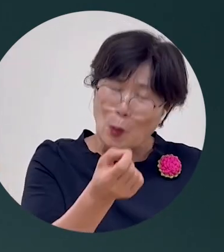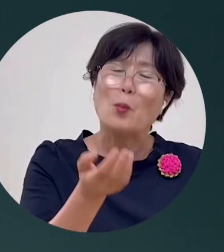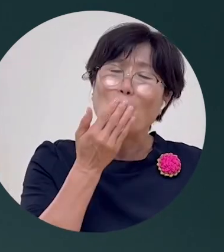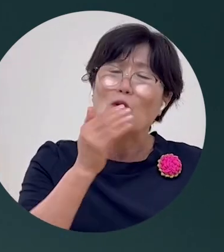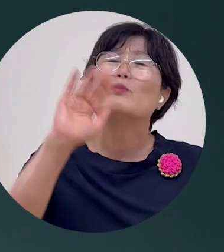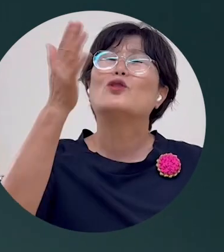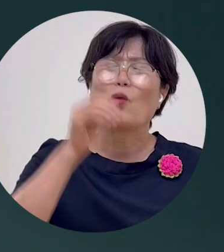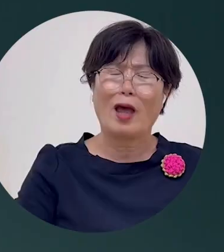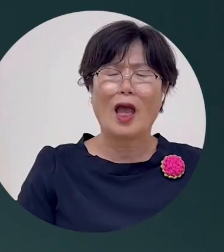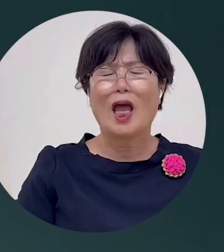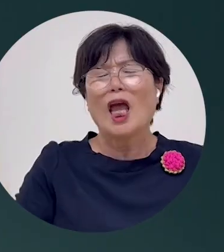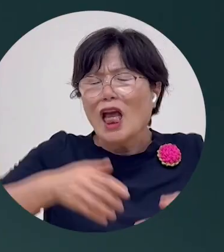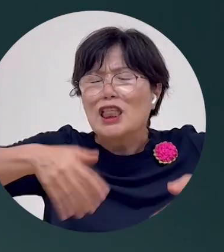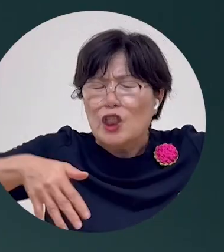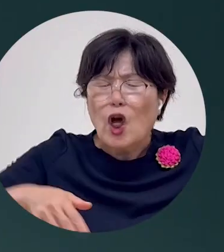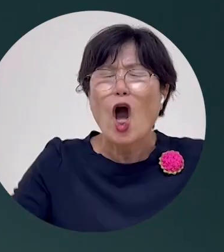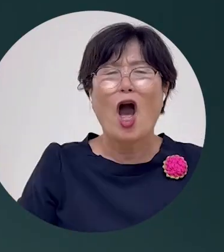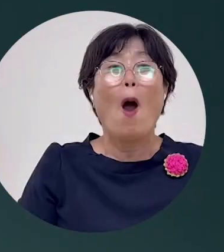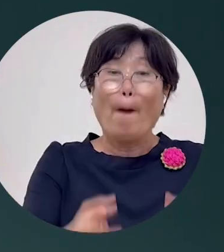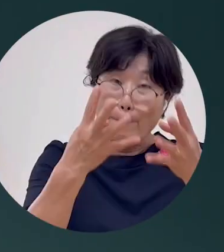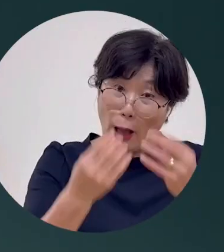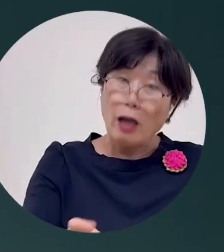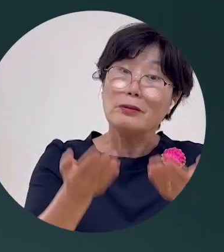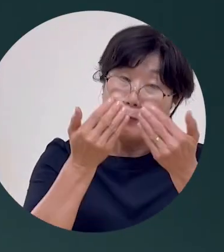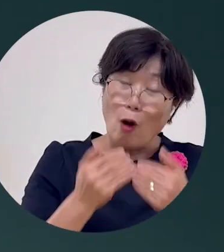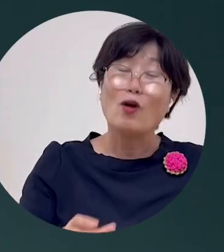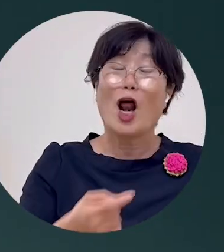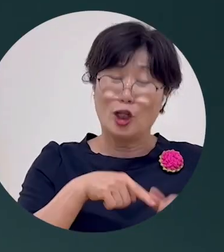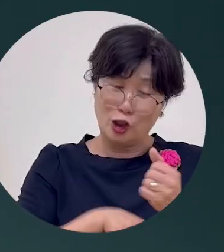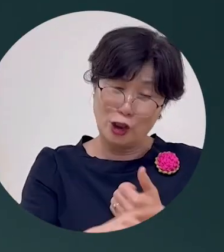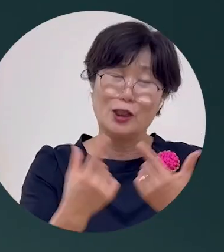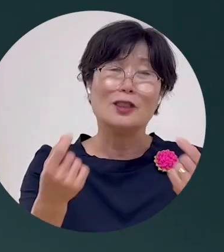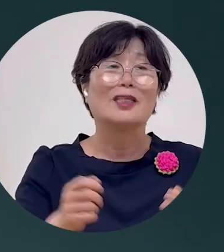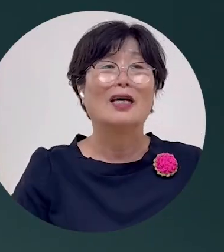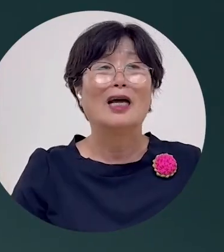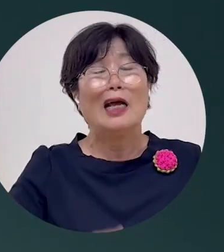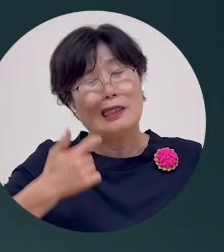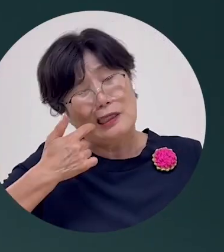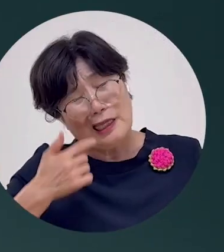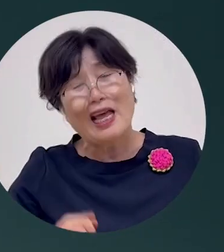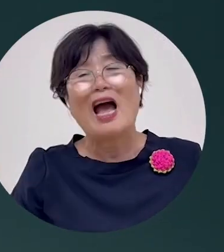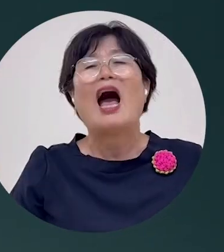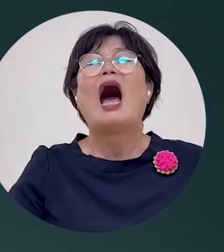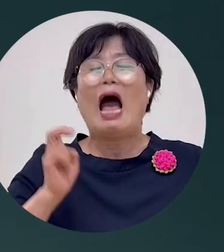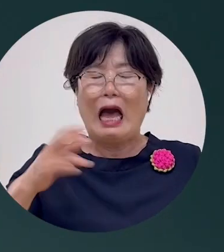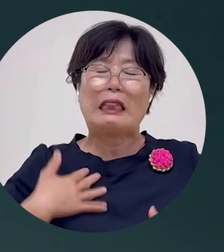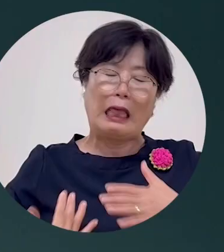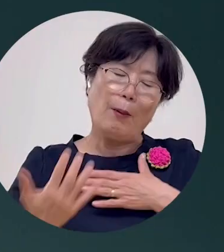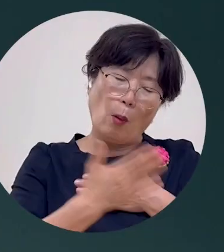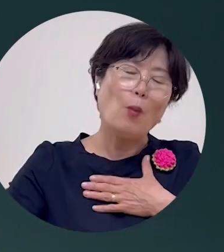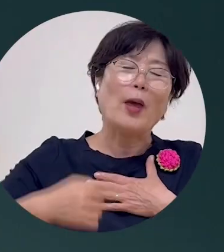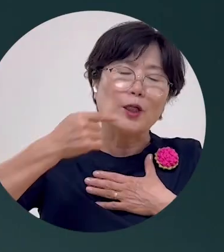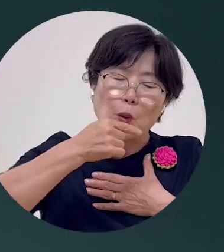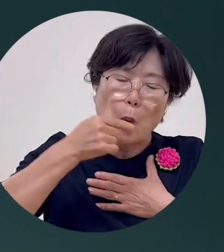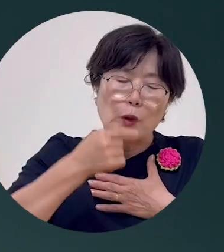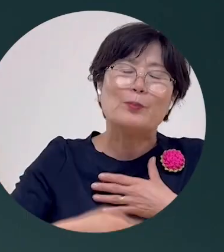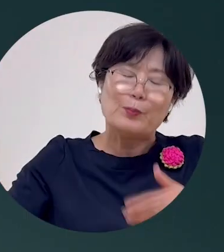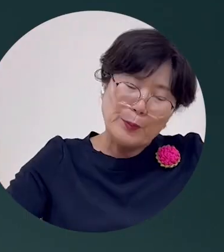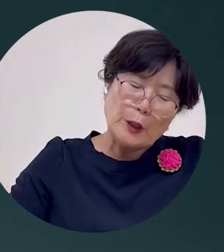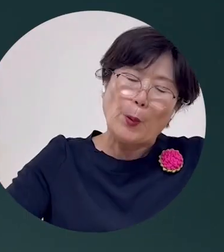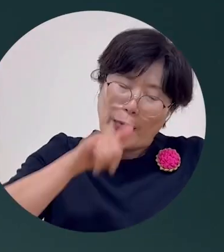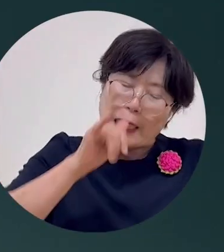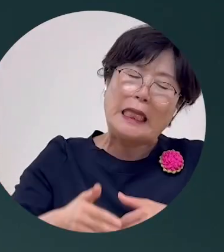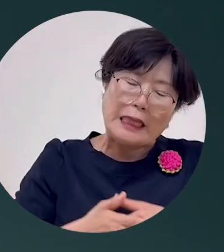것이고, 좀 싱겁다. 그럼 반찬을 좀 많이 먹으라는 것이고, 짜다 그러면 내 몸에 소금이